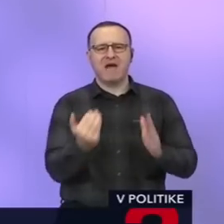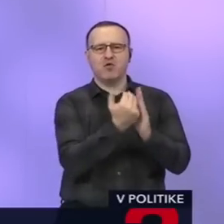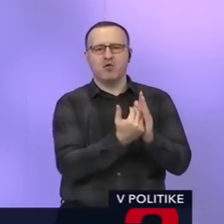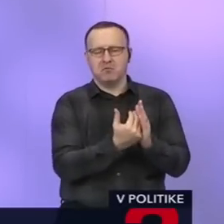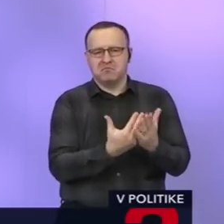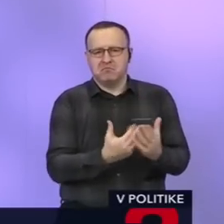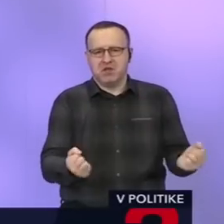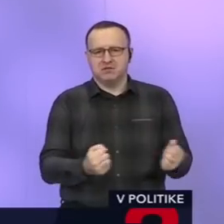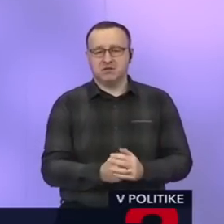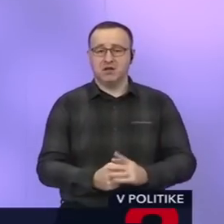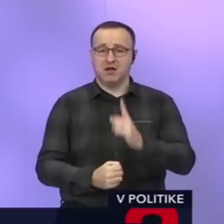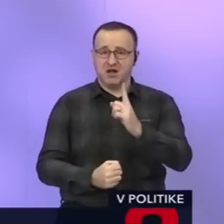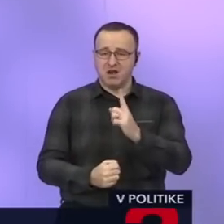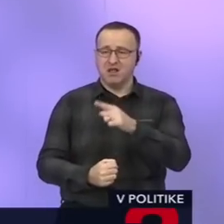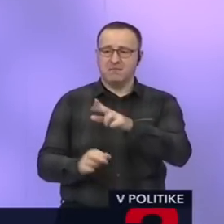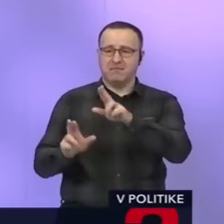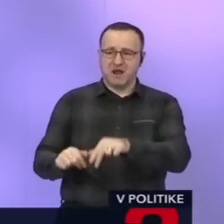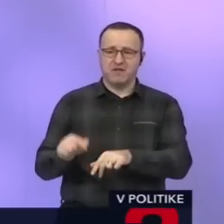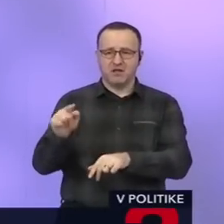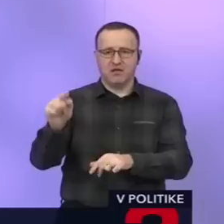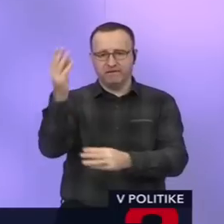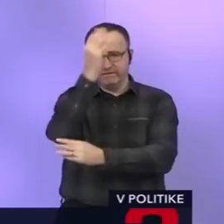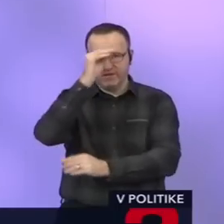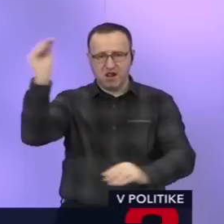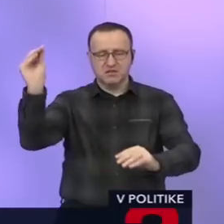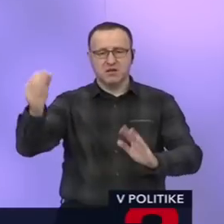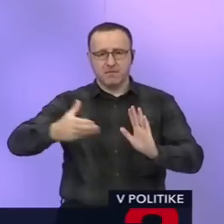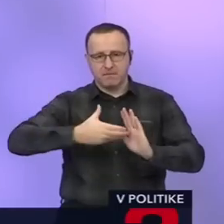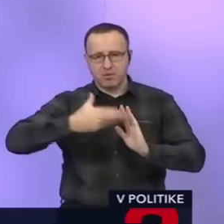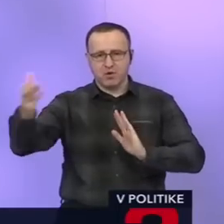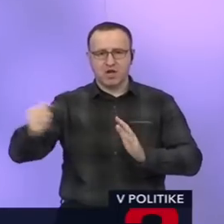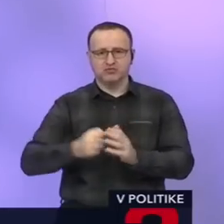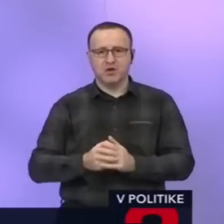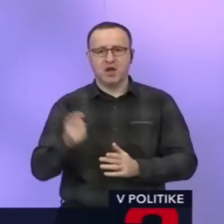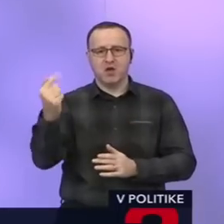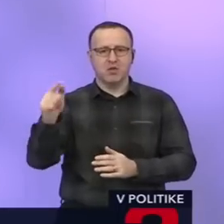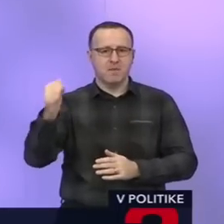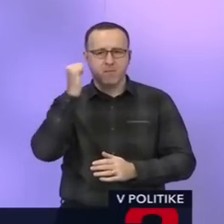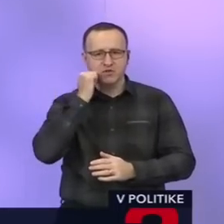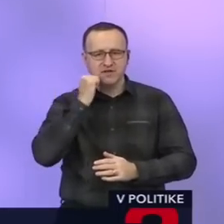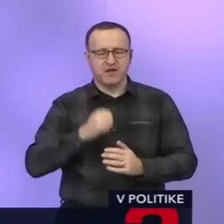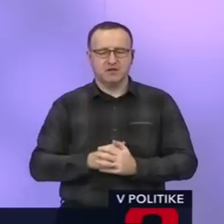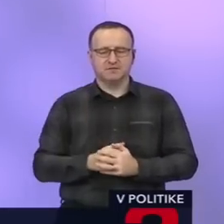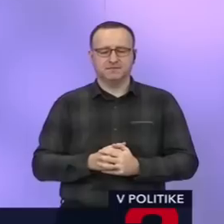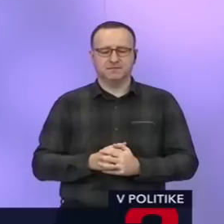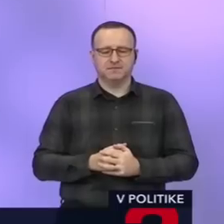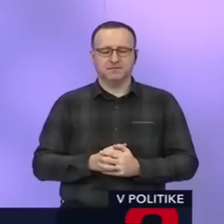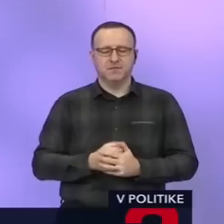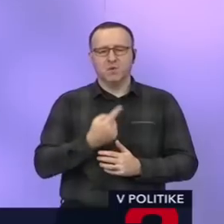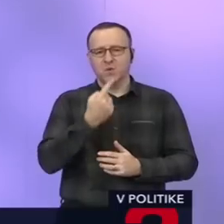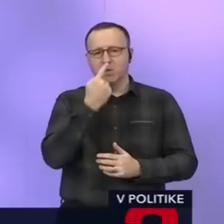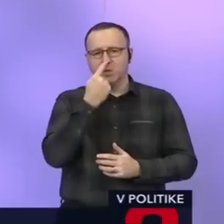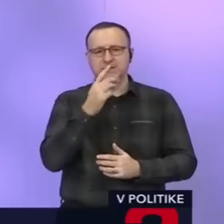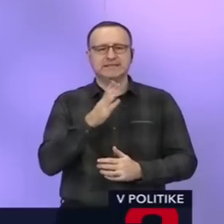strany je pravda, že tieto vyhlásenia budú pokračovať zo strany Kremľa, pretože Rusko sa